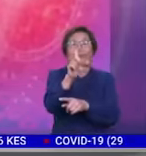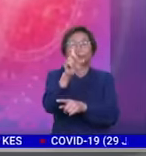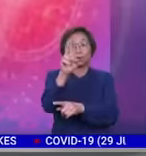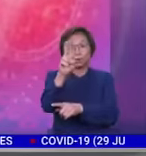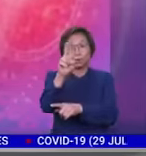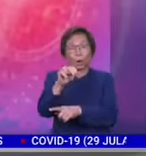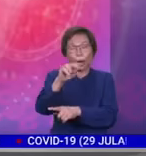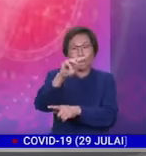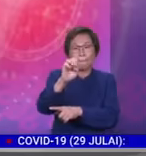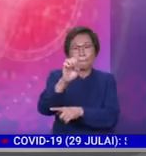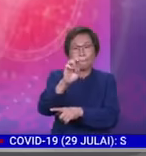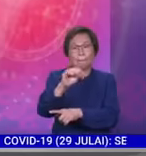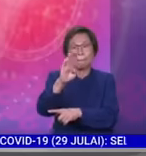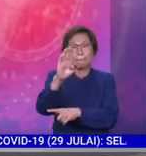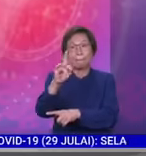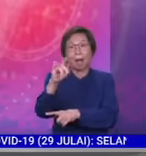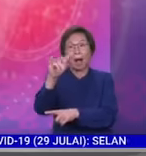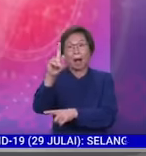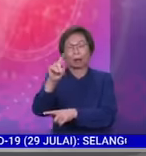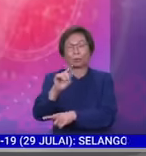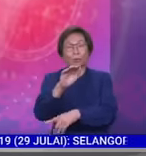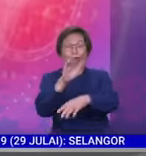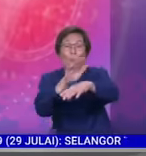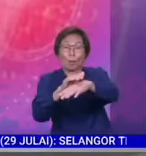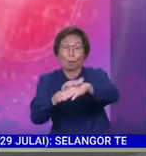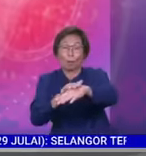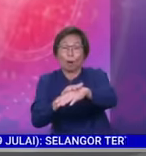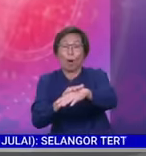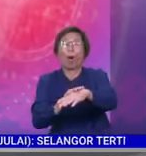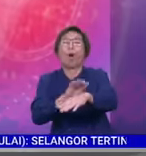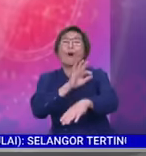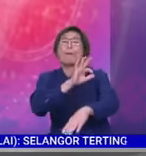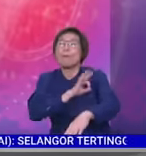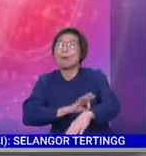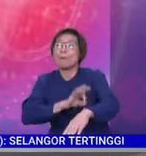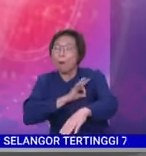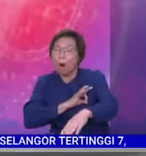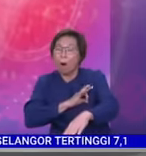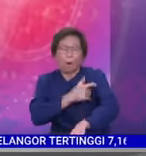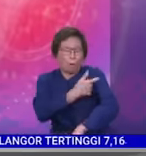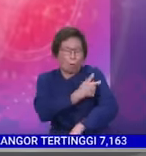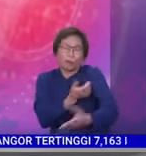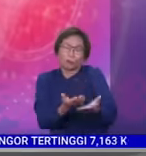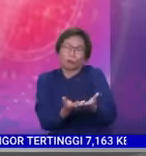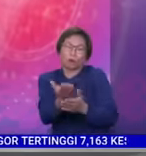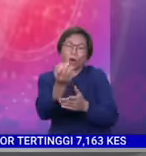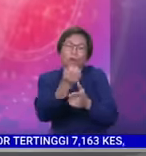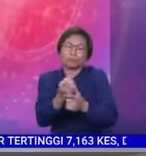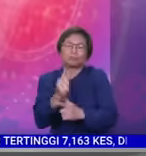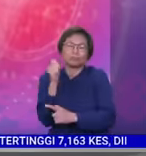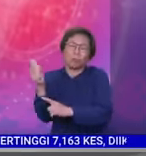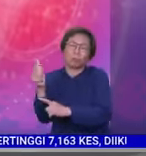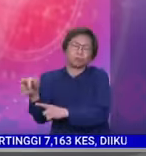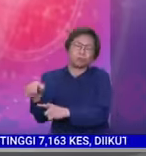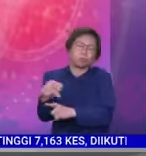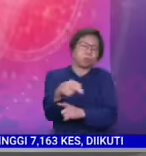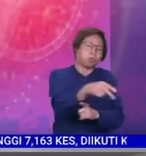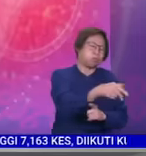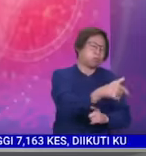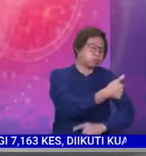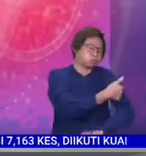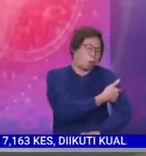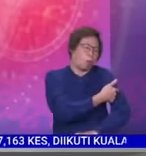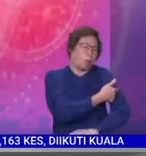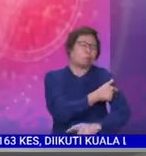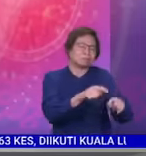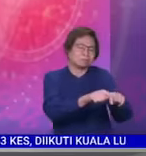Negeri don't membakut digeser memanfaat inisiatif pemberian vaksin secara terus atau mungkin di daerah berkenaan